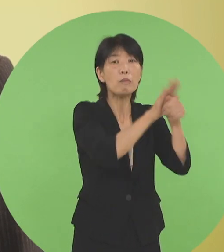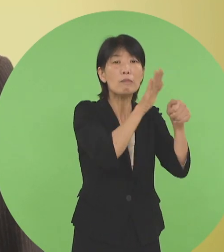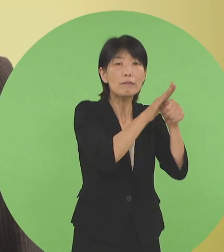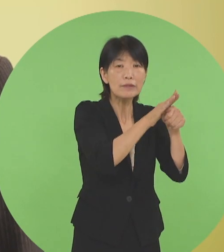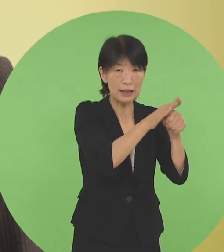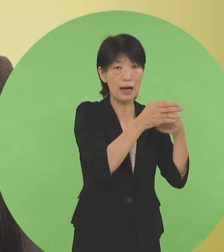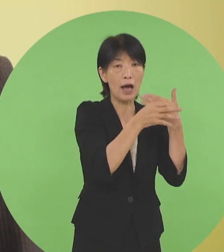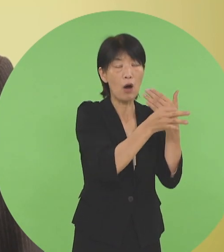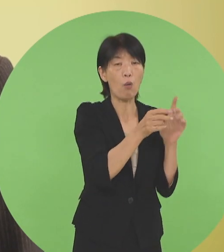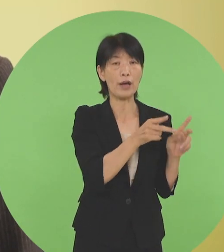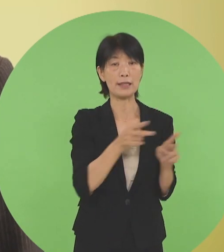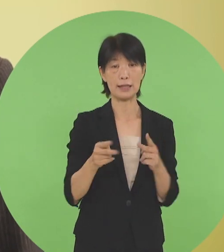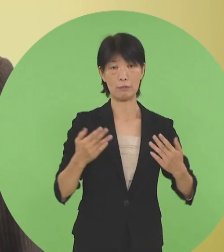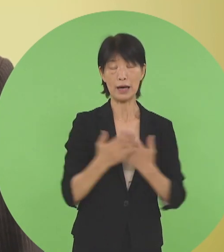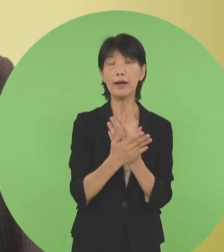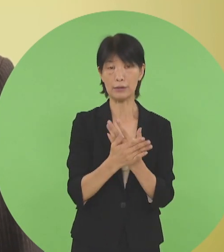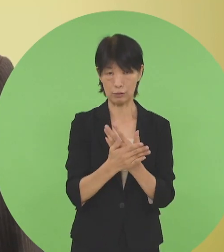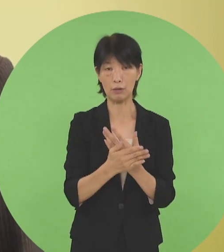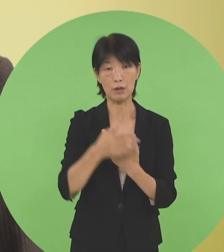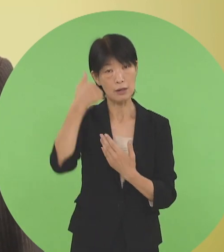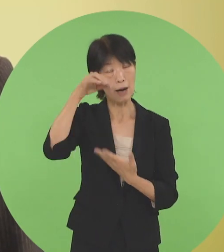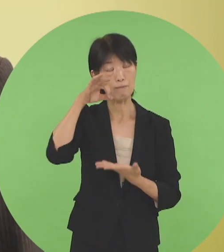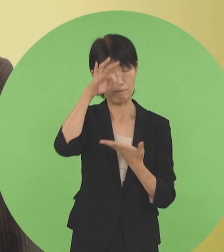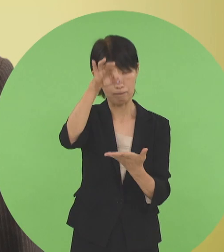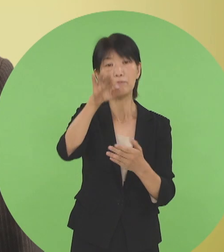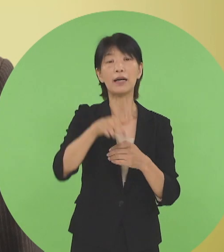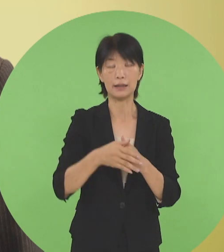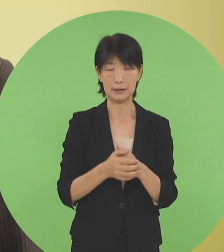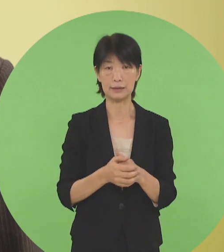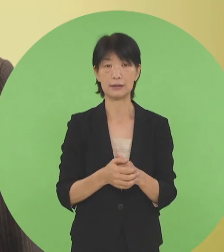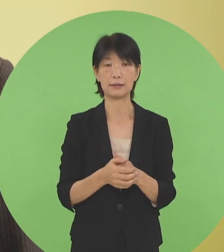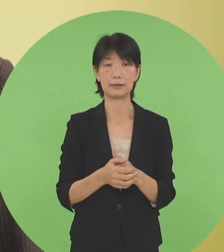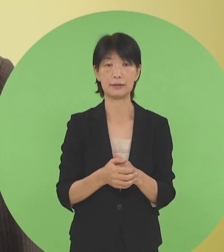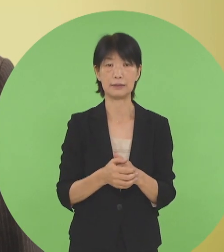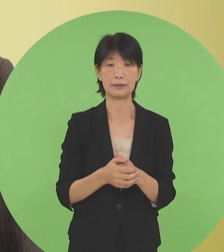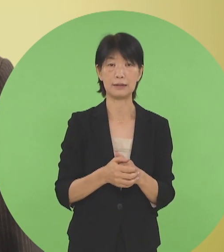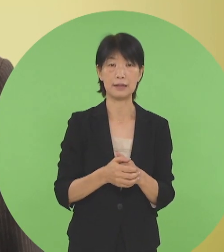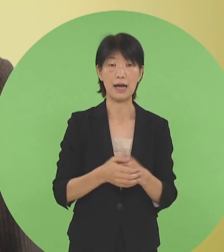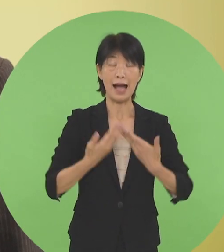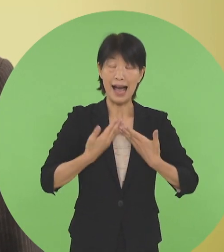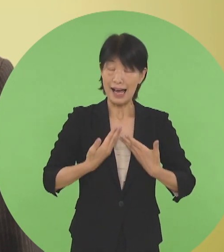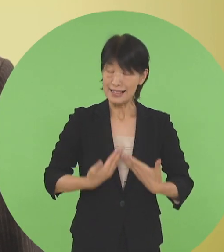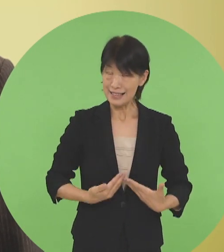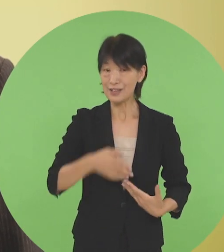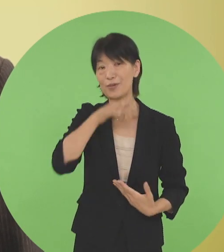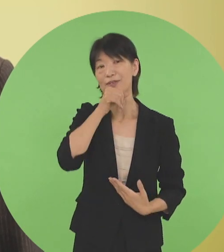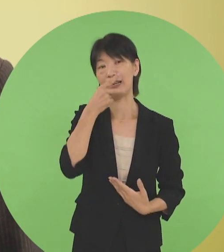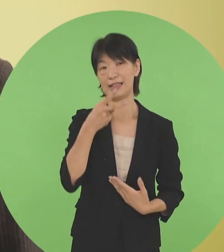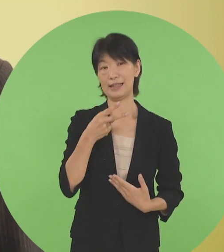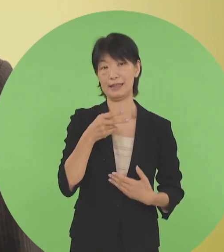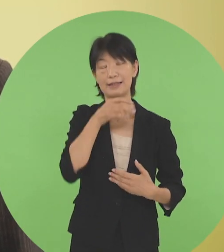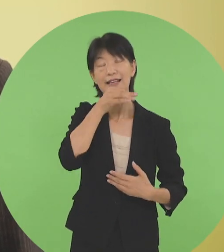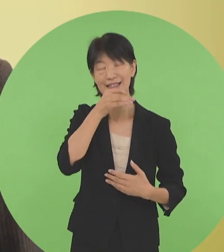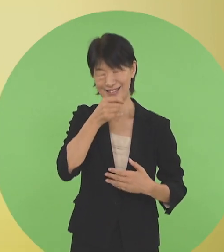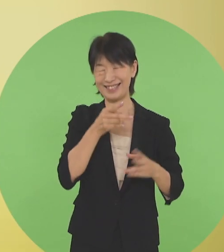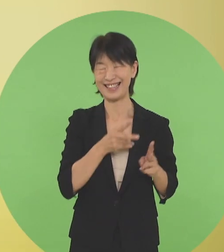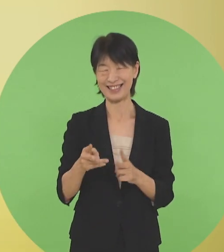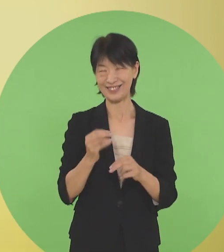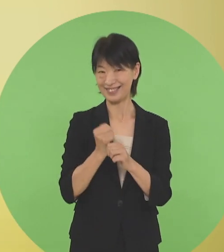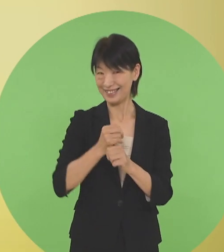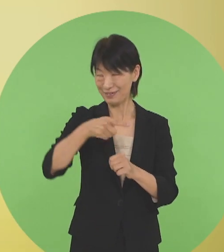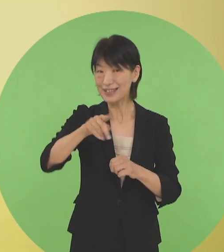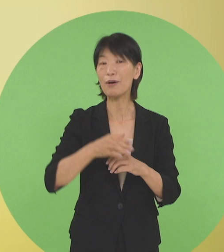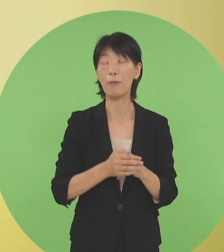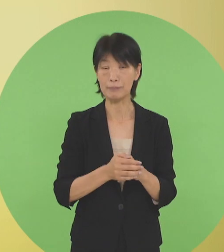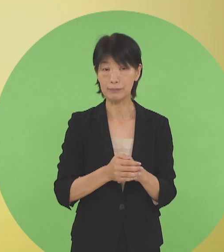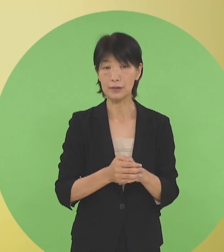の保険料の仕組みを垂らすなど、財源策もお示ししています。安心の年金を作りましょう。